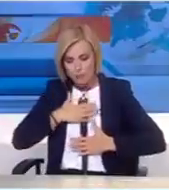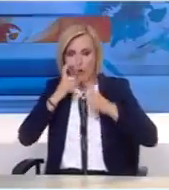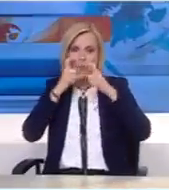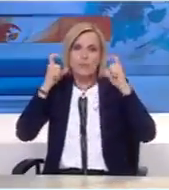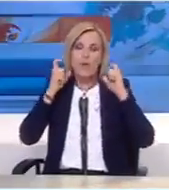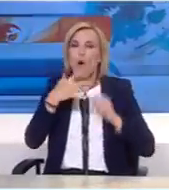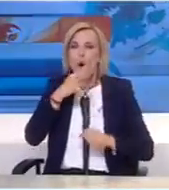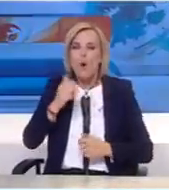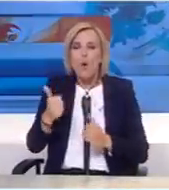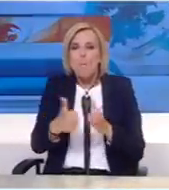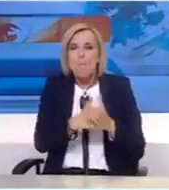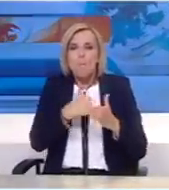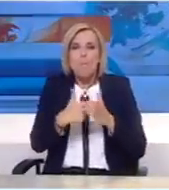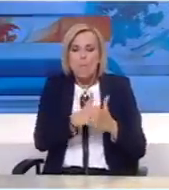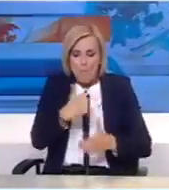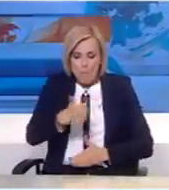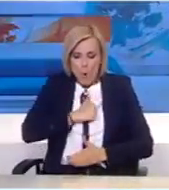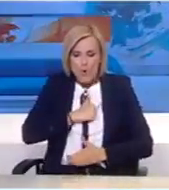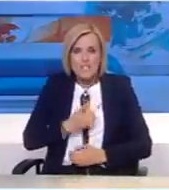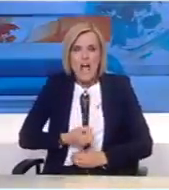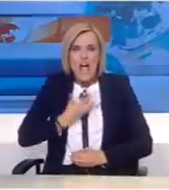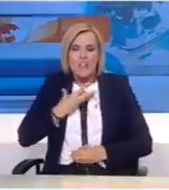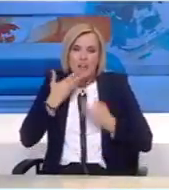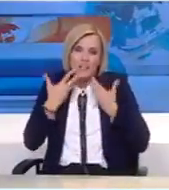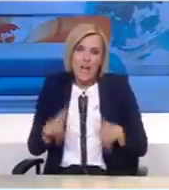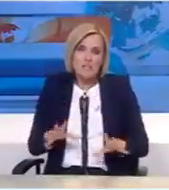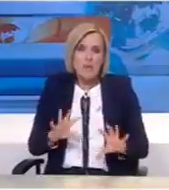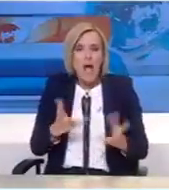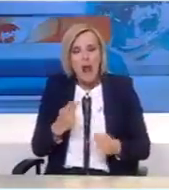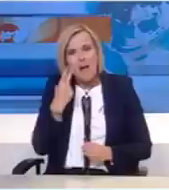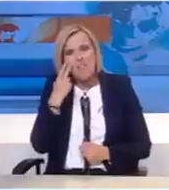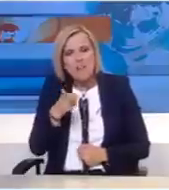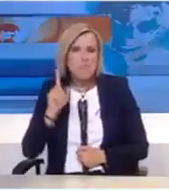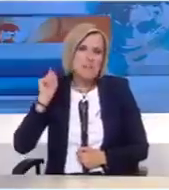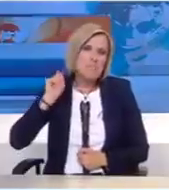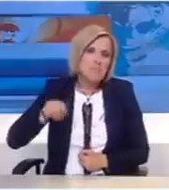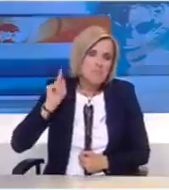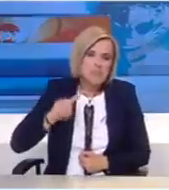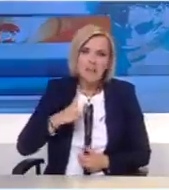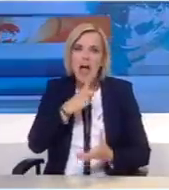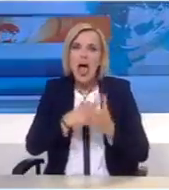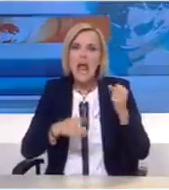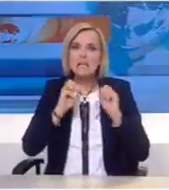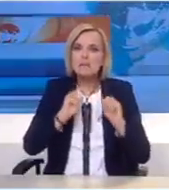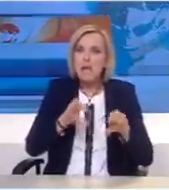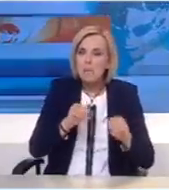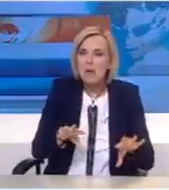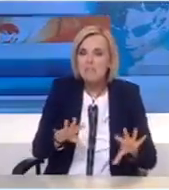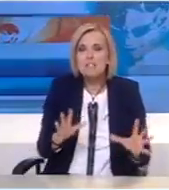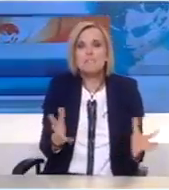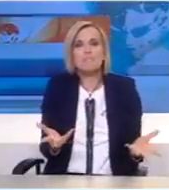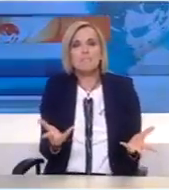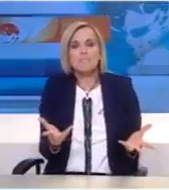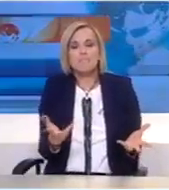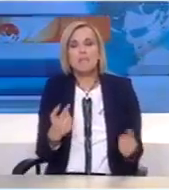μοναξιά. Όσο βλέπουμε όμως τέτοιες παραβιάσεις πρωτοκόλων, όσο βλέπουμε μια έλλειψη εκπαίδευσης που δεν πιστεύω ότι είναι γενική, πιστεύω ότι